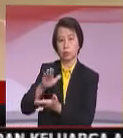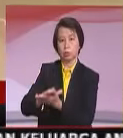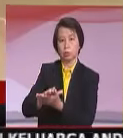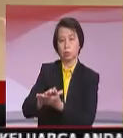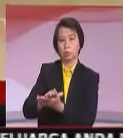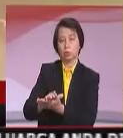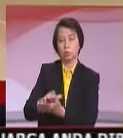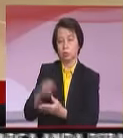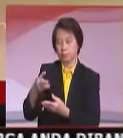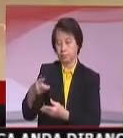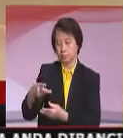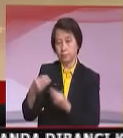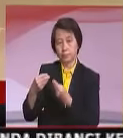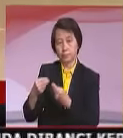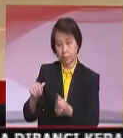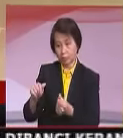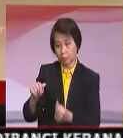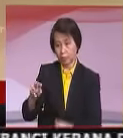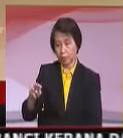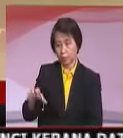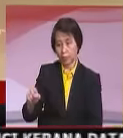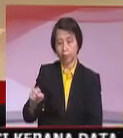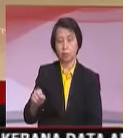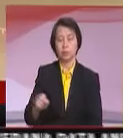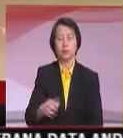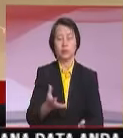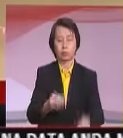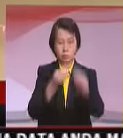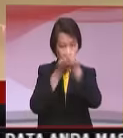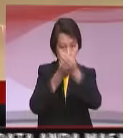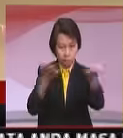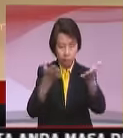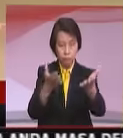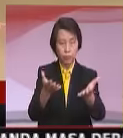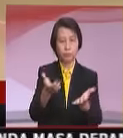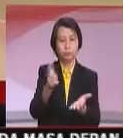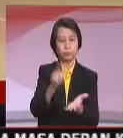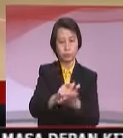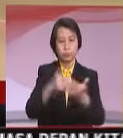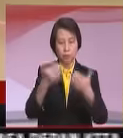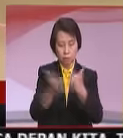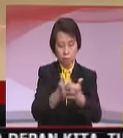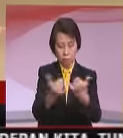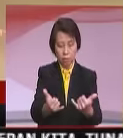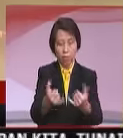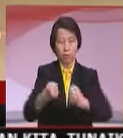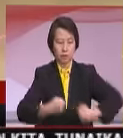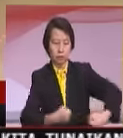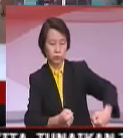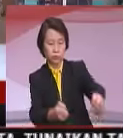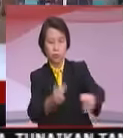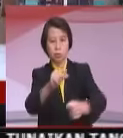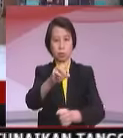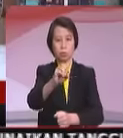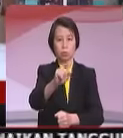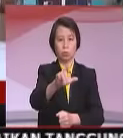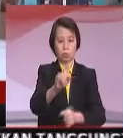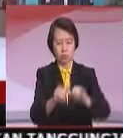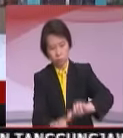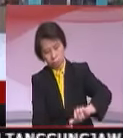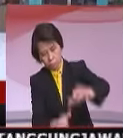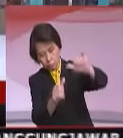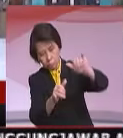Deh Pasir Mas. Laman web public.info banjir pula melaporkan sehingga kini Sungai Golok di Rantau Panjang merekodkan